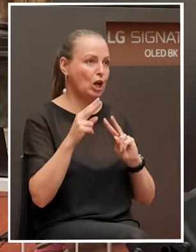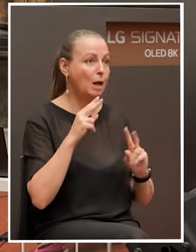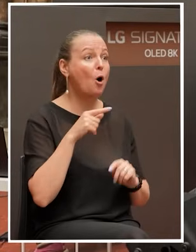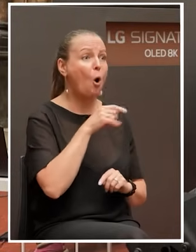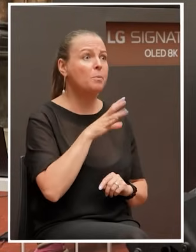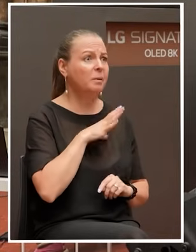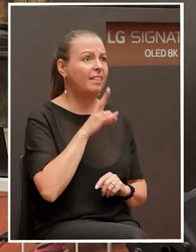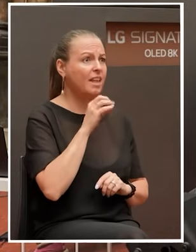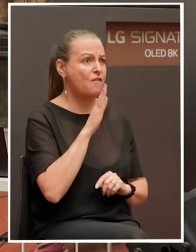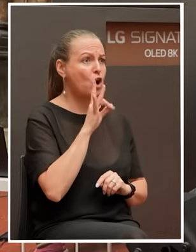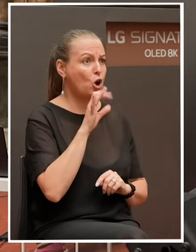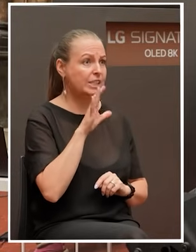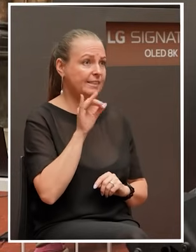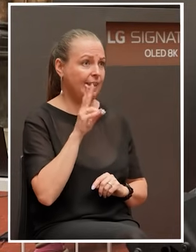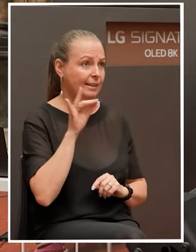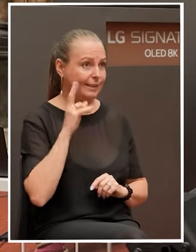мне, это крайне мало.